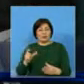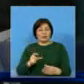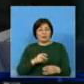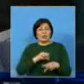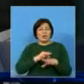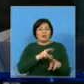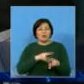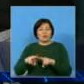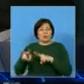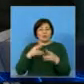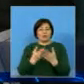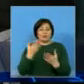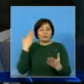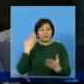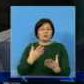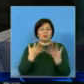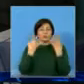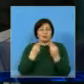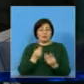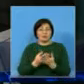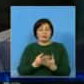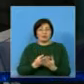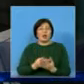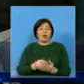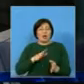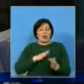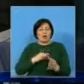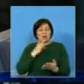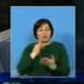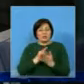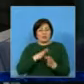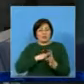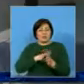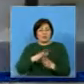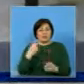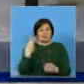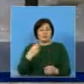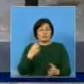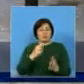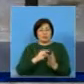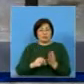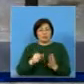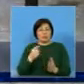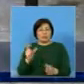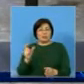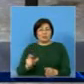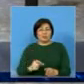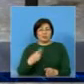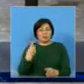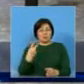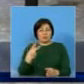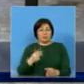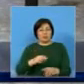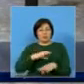патрулирование. Только за минувшие праздничные дни к административной ответственности были привлечены 263 лица. Выявлено 3 факта